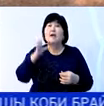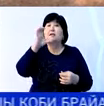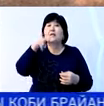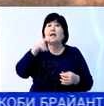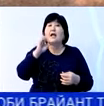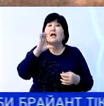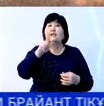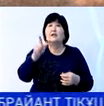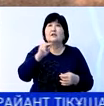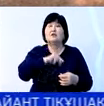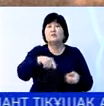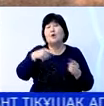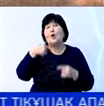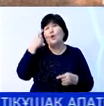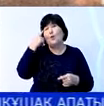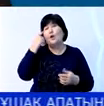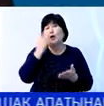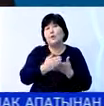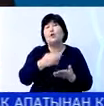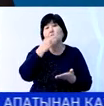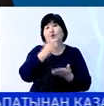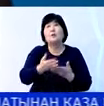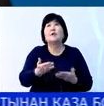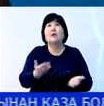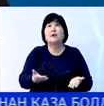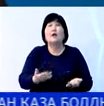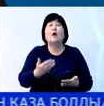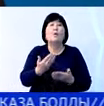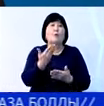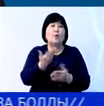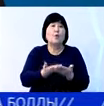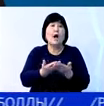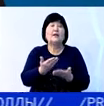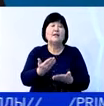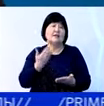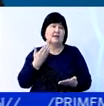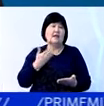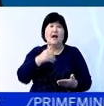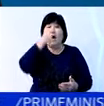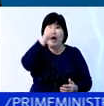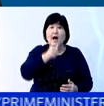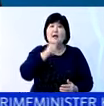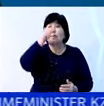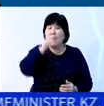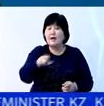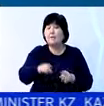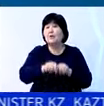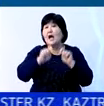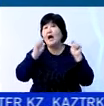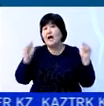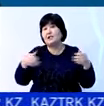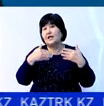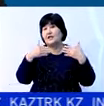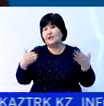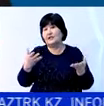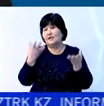орын ұсынып тұр, ойланып көрем деп бойынша жауап айттық. Бұған да дейін аймай осындай ашық есікін